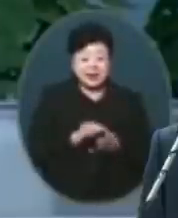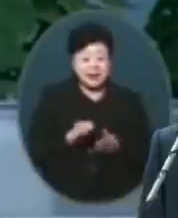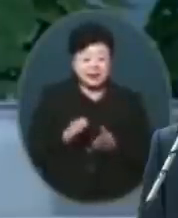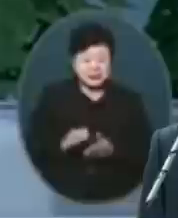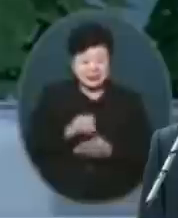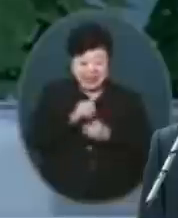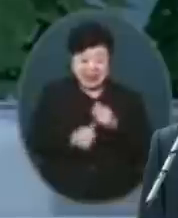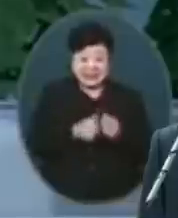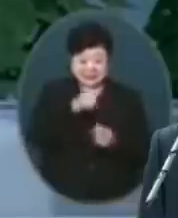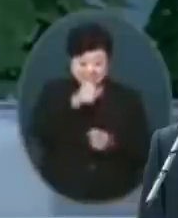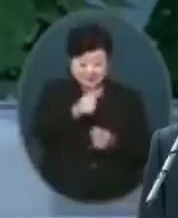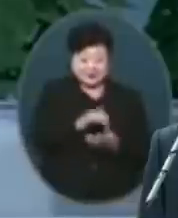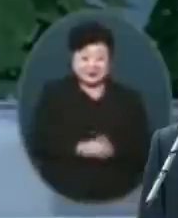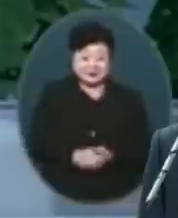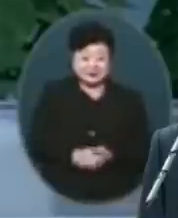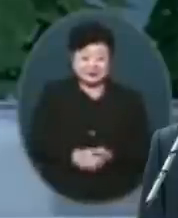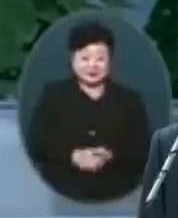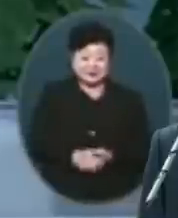예배하시는 하나님,